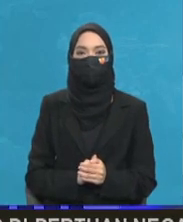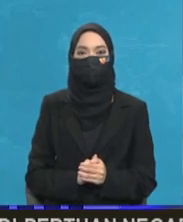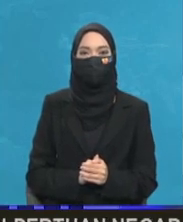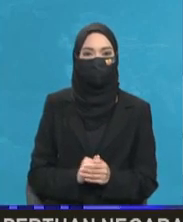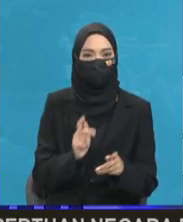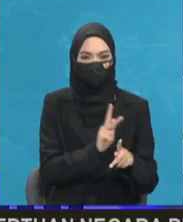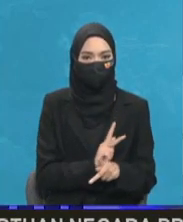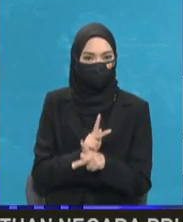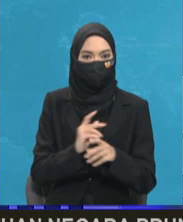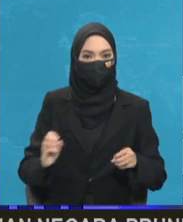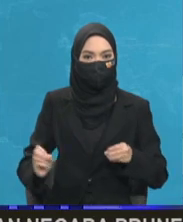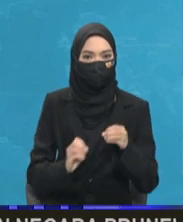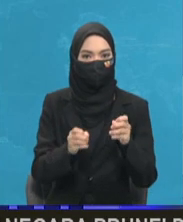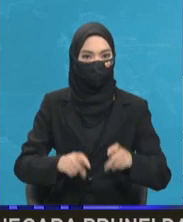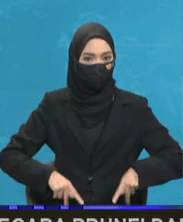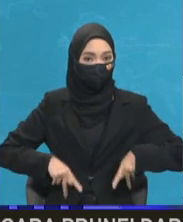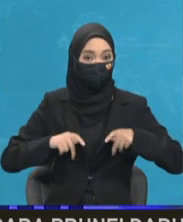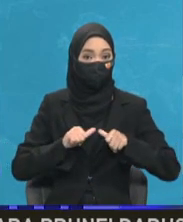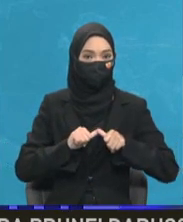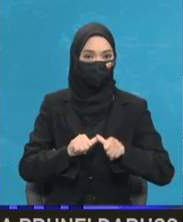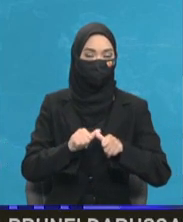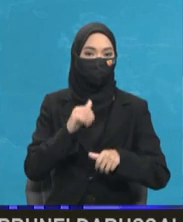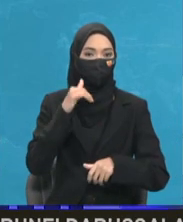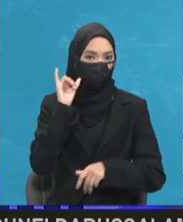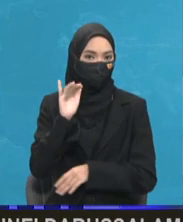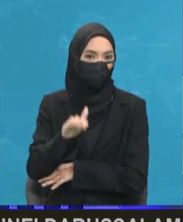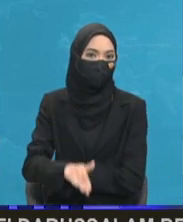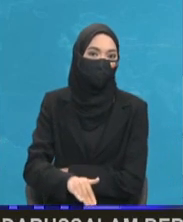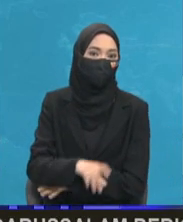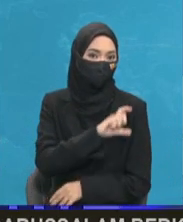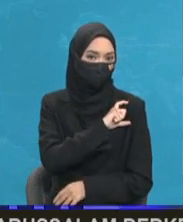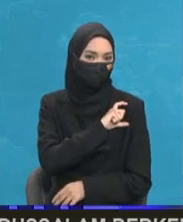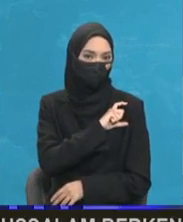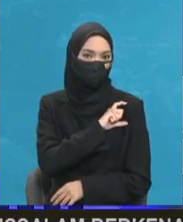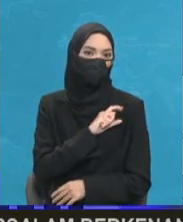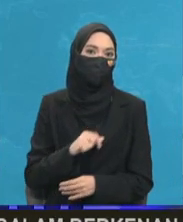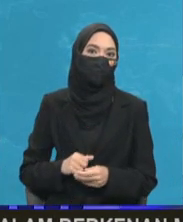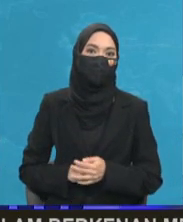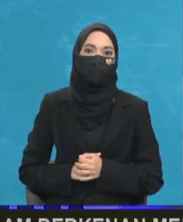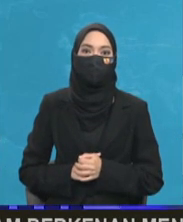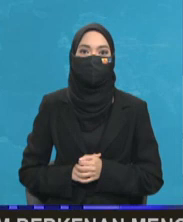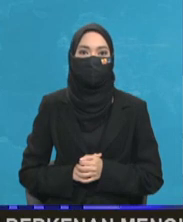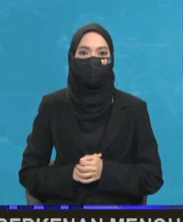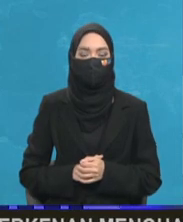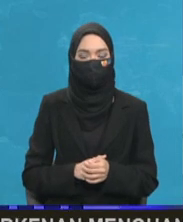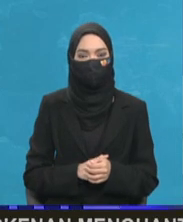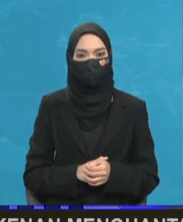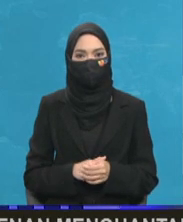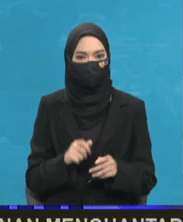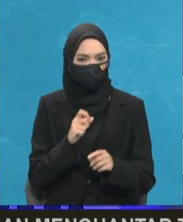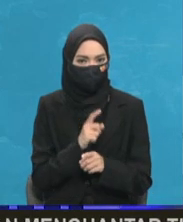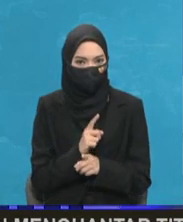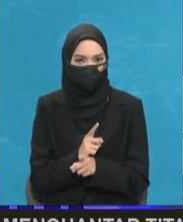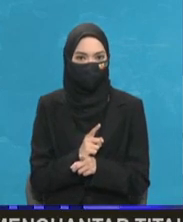pemantauan operasi putih terus dijalankan semalam oleh pasukan Palestina aja Brunai bersama agency Tuhan kuasa yang berkaitan pagi memastikan